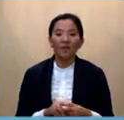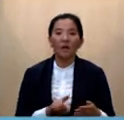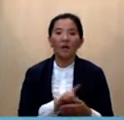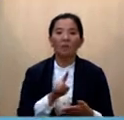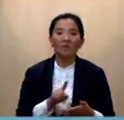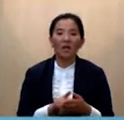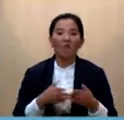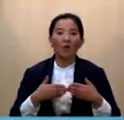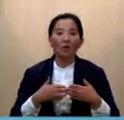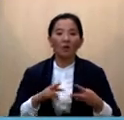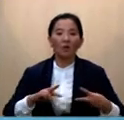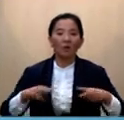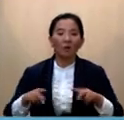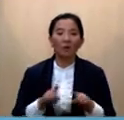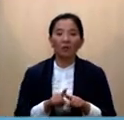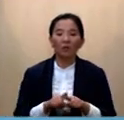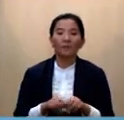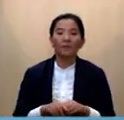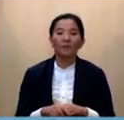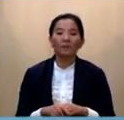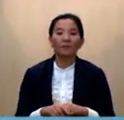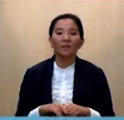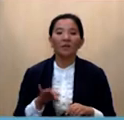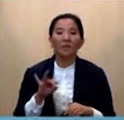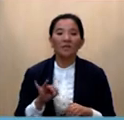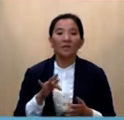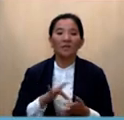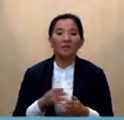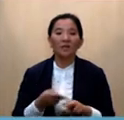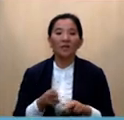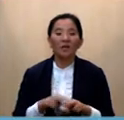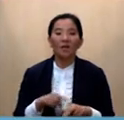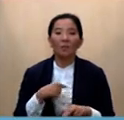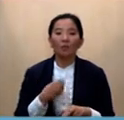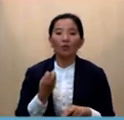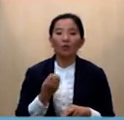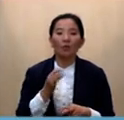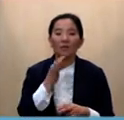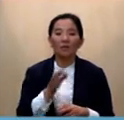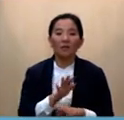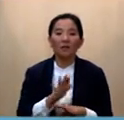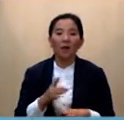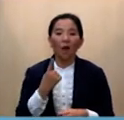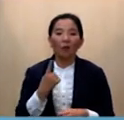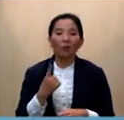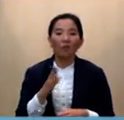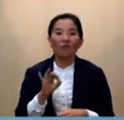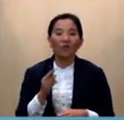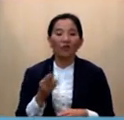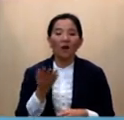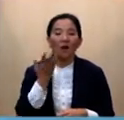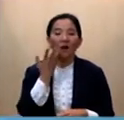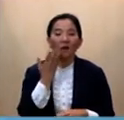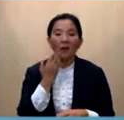воротам не меняется из центра это мы еще не сказали одну вещь в момент